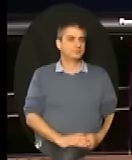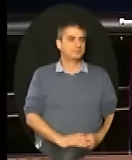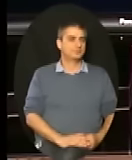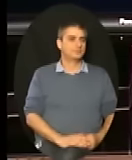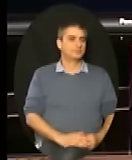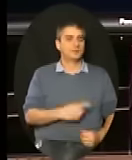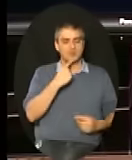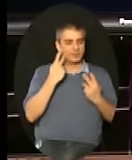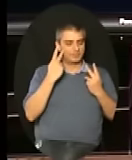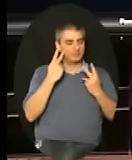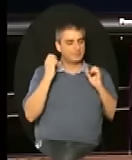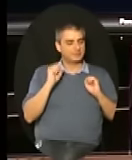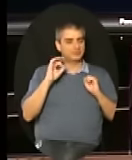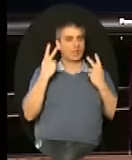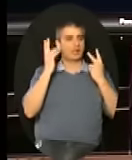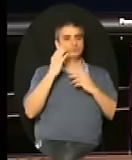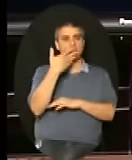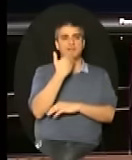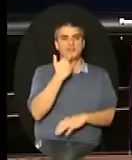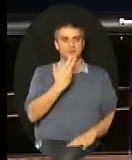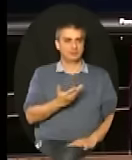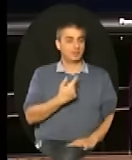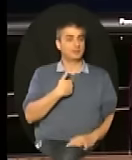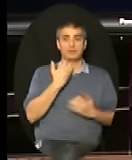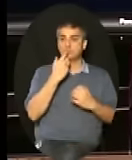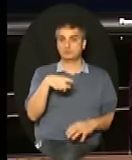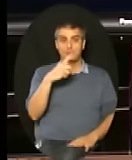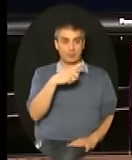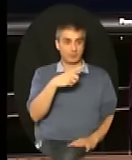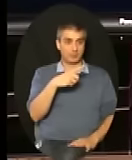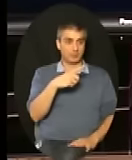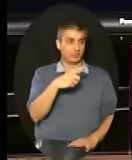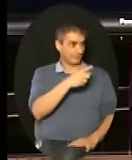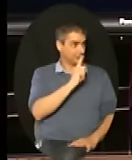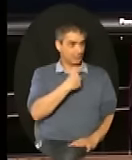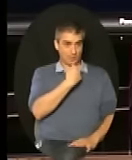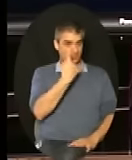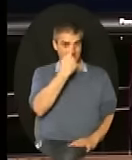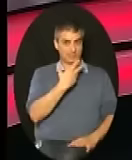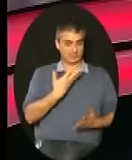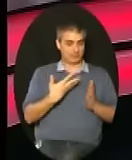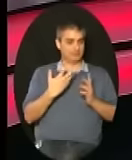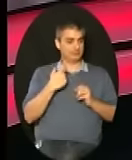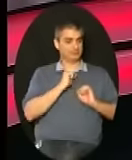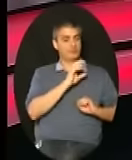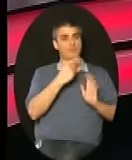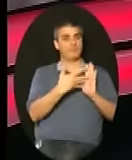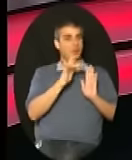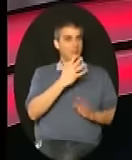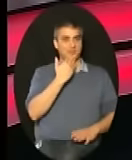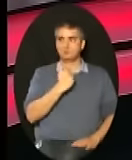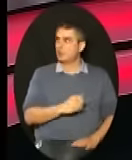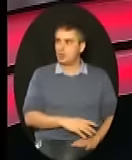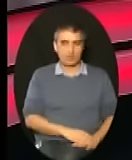הבסיס, את הערכים של מדינת ישראל. אני מסבירה שהסכסוך... ואז את נאלצת להזדהות עם הביקורת על מדינת ישראל. לא, לא, לא, ממש